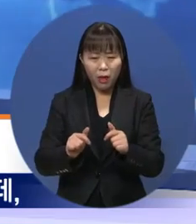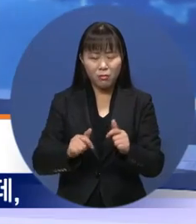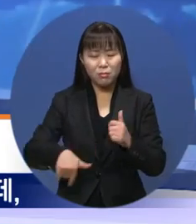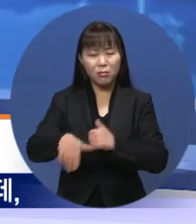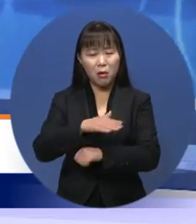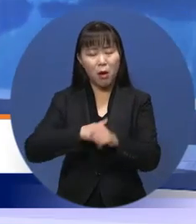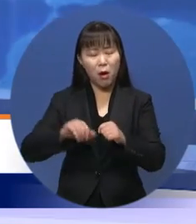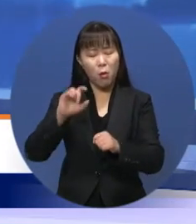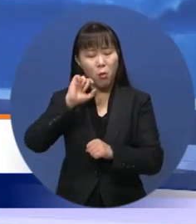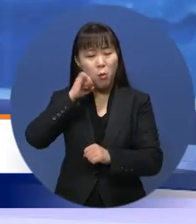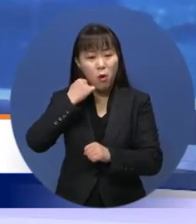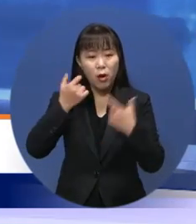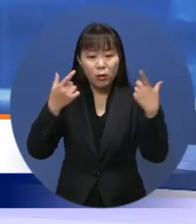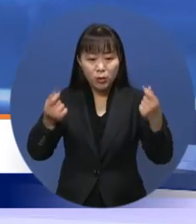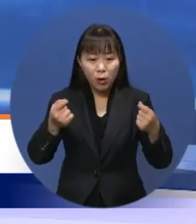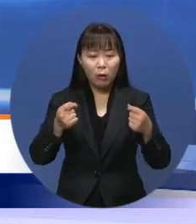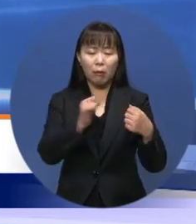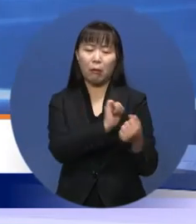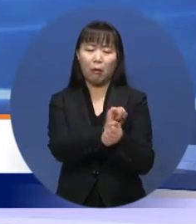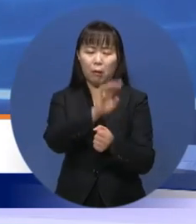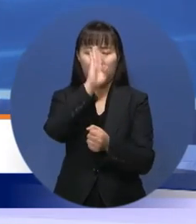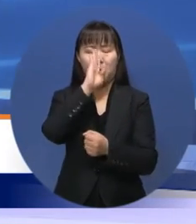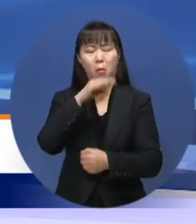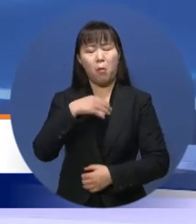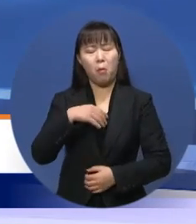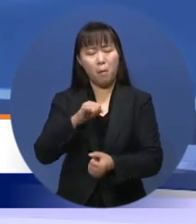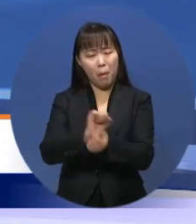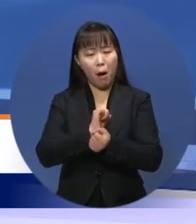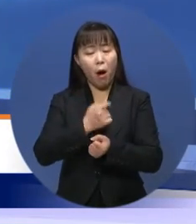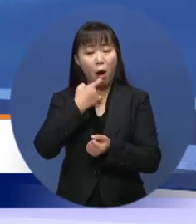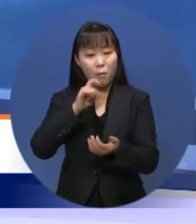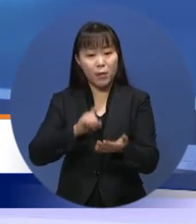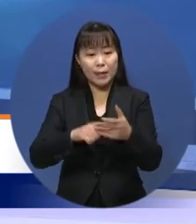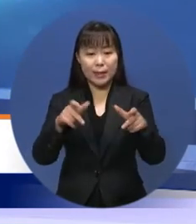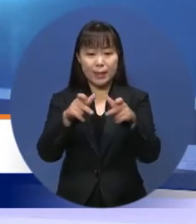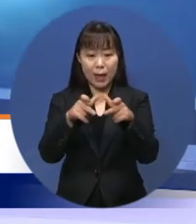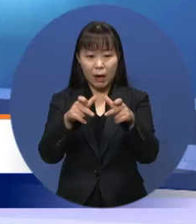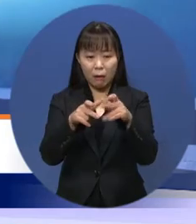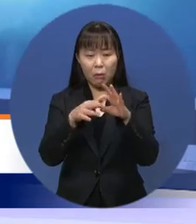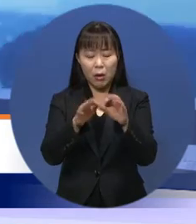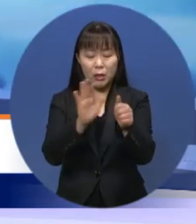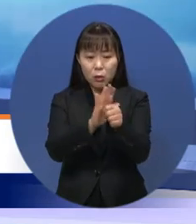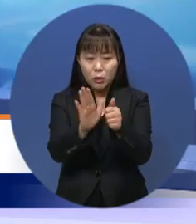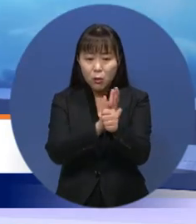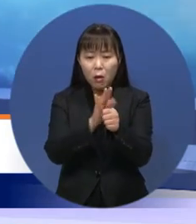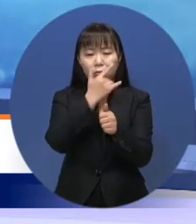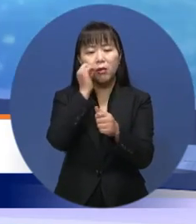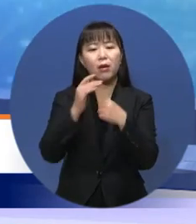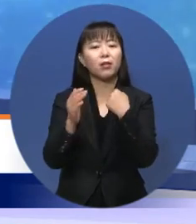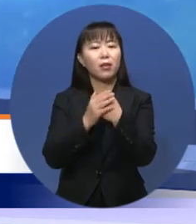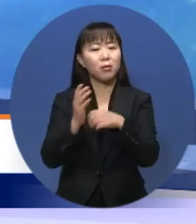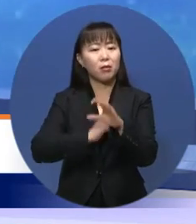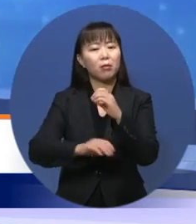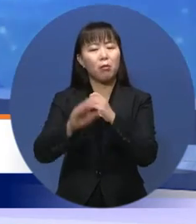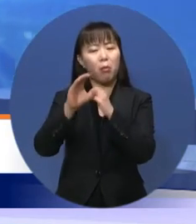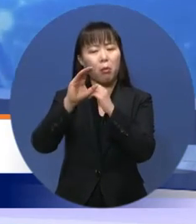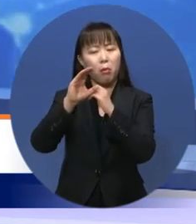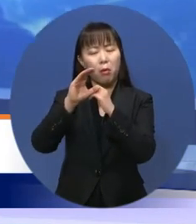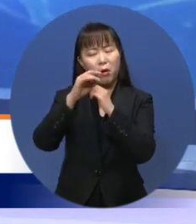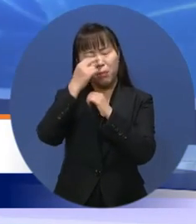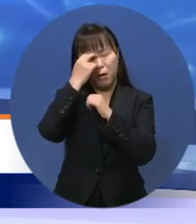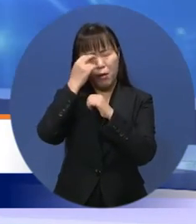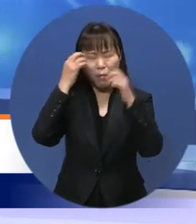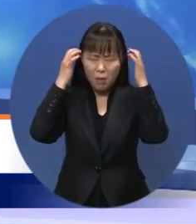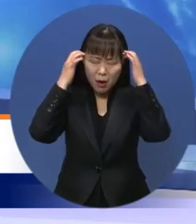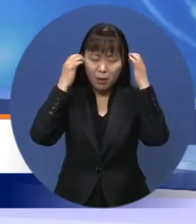가운데 감염병에 취약할 수밖에 없는 장애인들에 대한 지원 서비스가 부실해 이들은 더욱 힘든 나날을 보내고